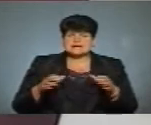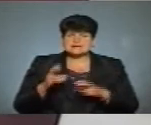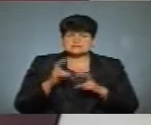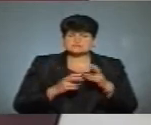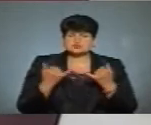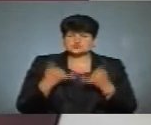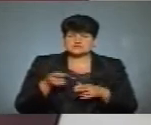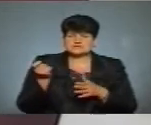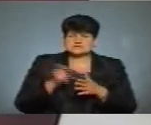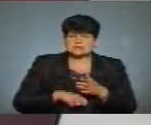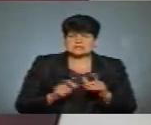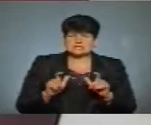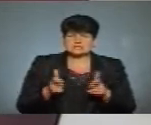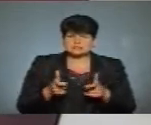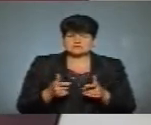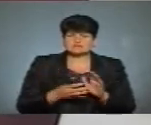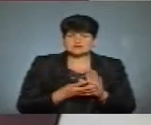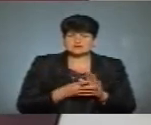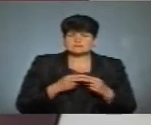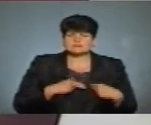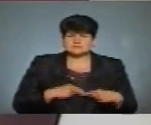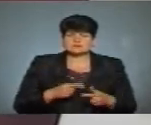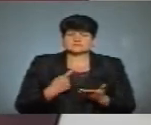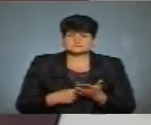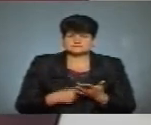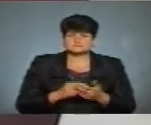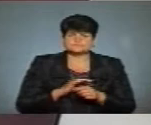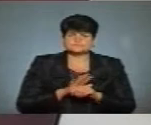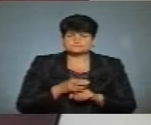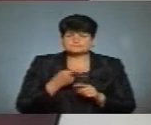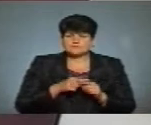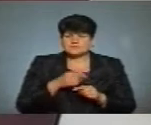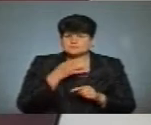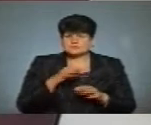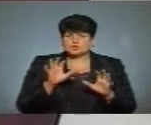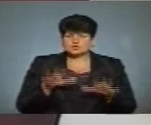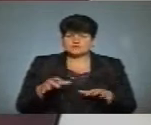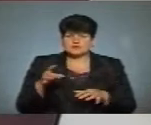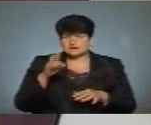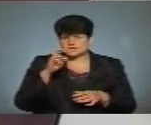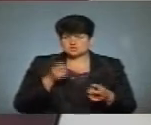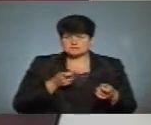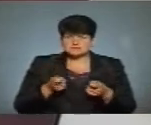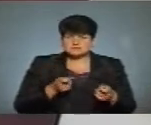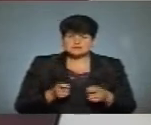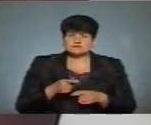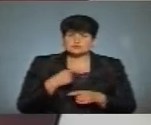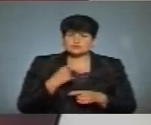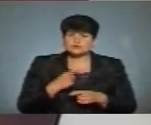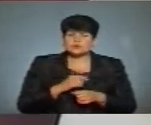на карантин. 9 працівників підтвердили коронавірус. Про це повідомив голова Бережанської райдержадміністрації Олег Захарків. За його